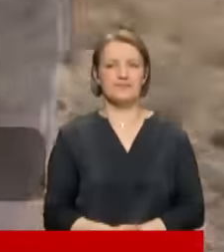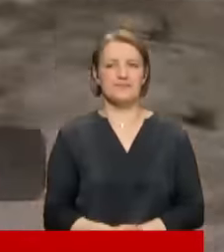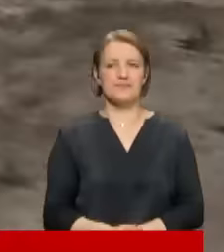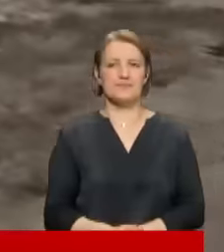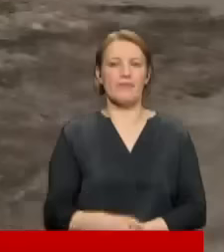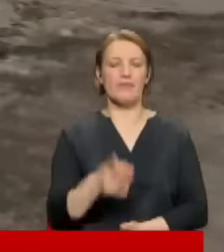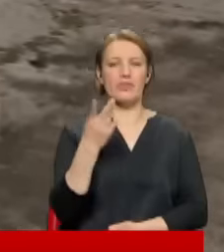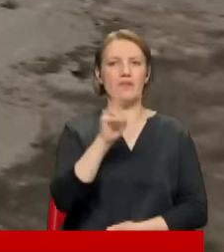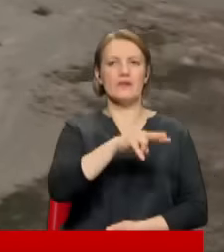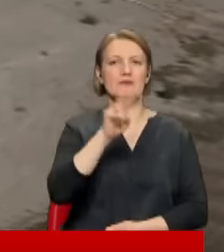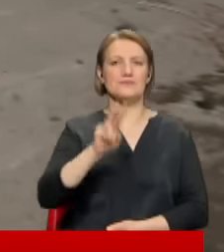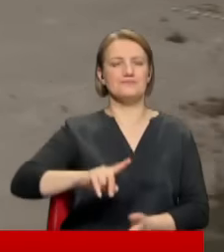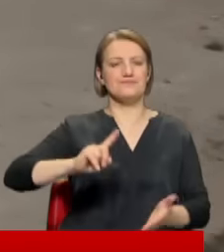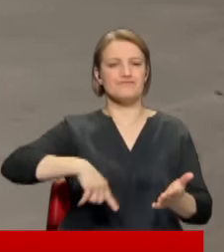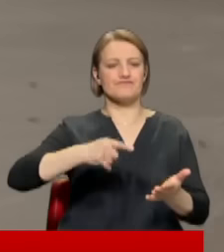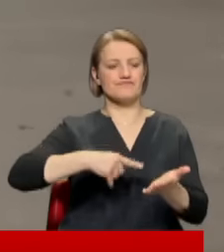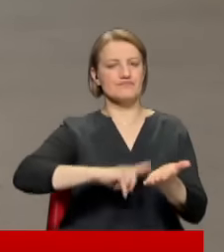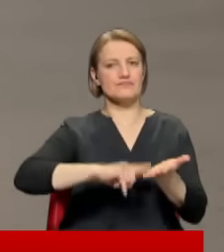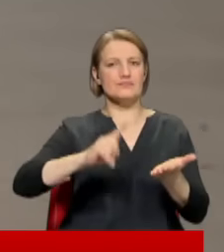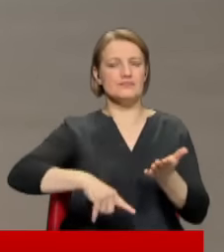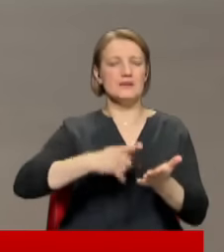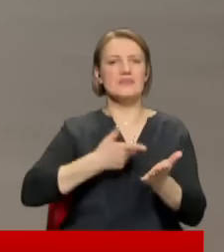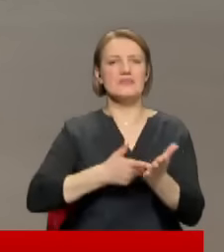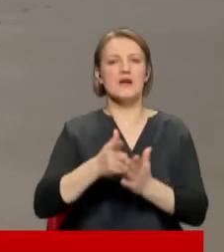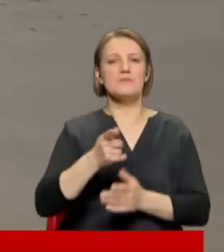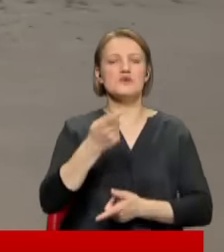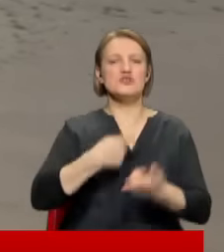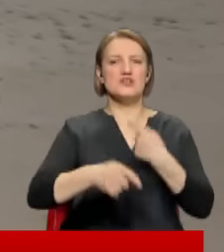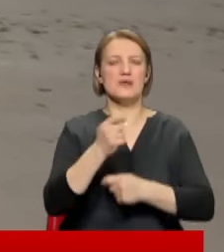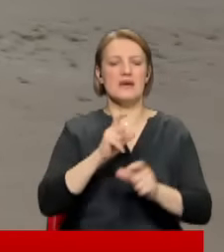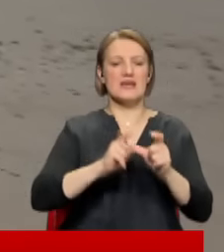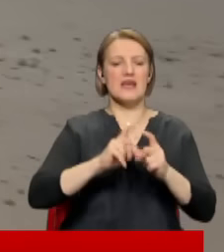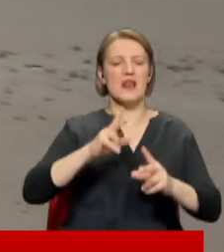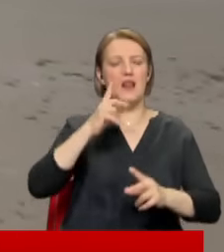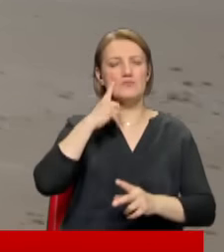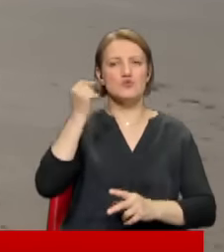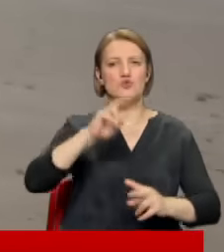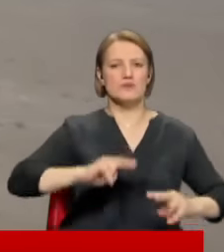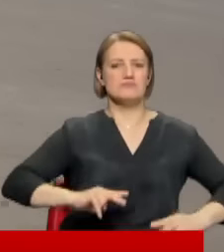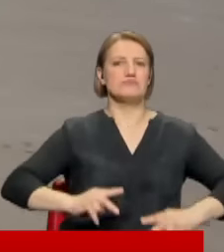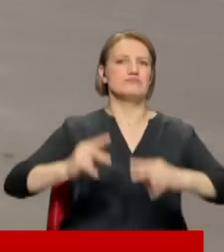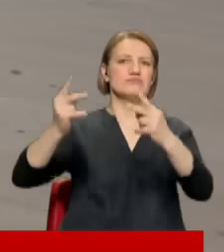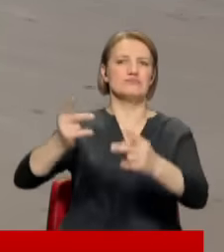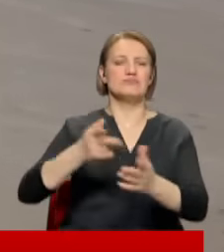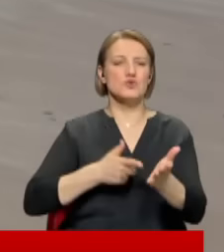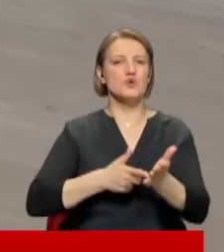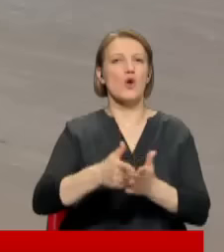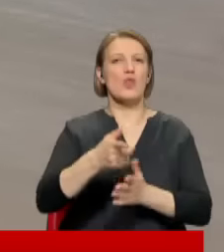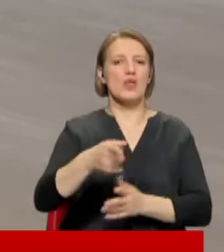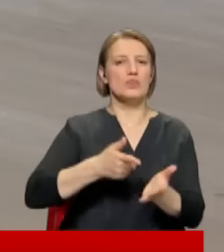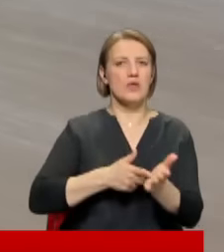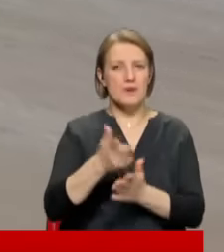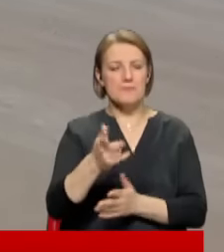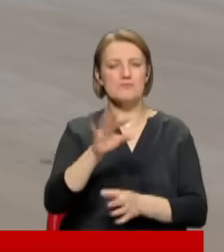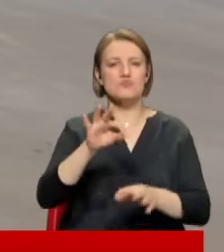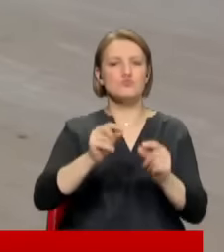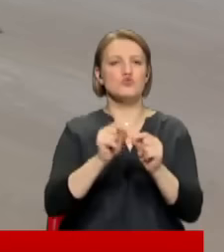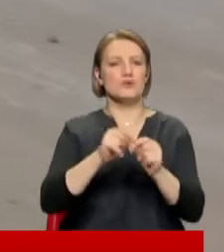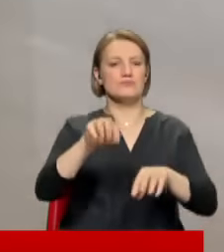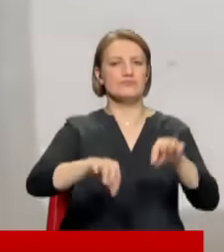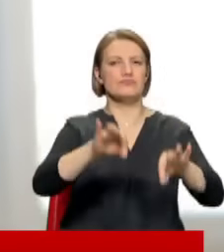kalmadı. 2022'de imzalanan protokolle Tarım İşletmeleri Genel Müdürlüğü'ne tahsis edildi Marmara Gölü arazisi. Gölde tarım yapılmaya, buğday ekilmeye